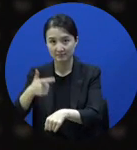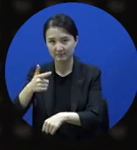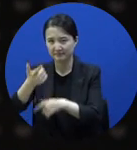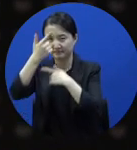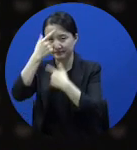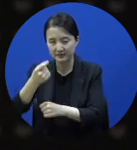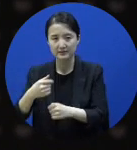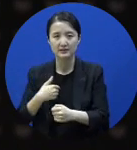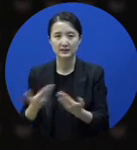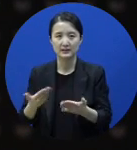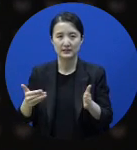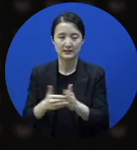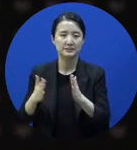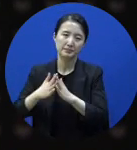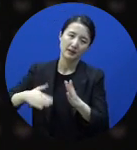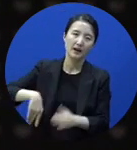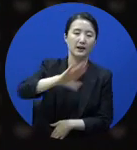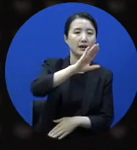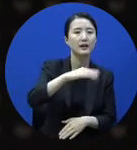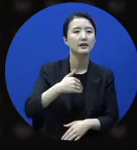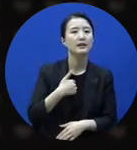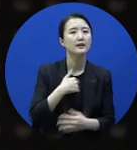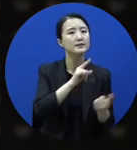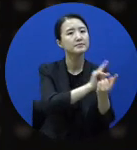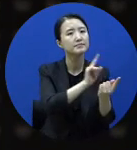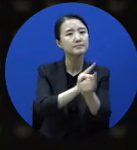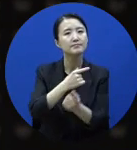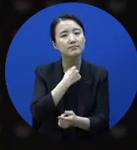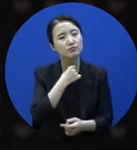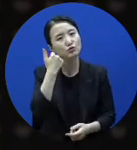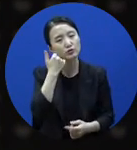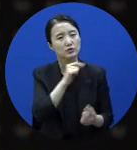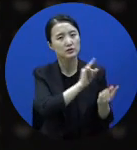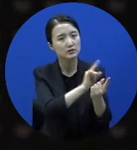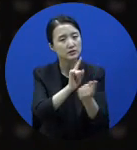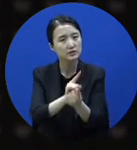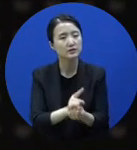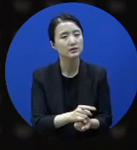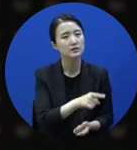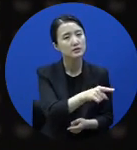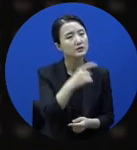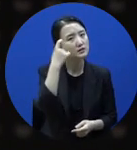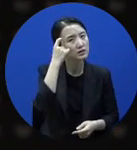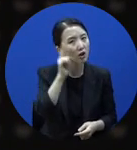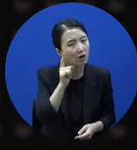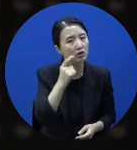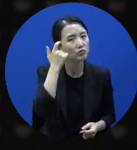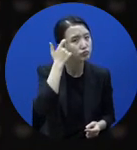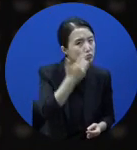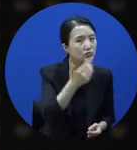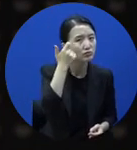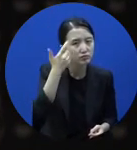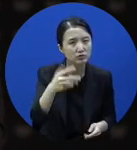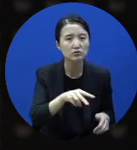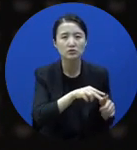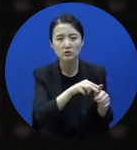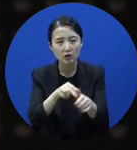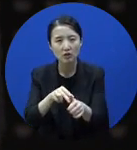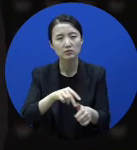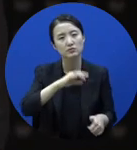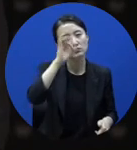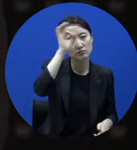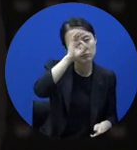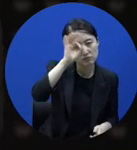한번 찾아봤고요. 그분들의 어떤 삶들 자체들을 하나씩 배워가면서 그거를 계속 저는 답습을 하듯이 이렇게 블로그로 글을